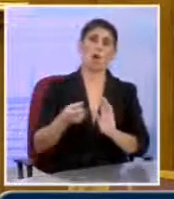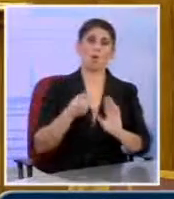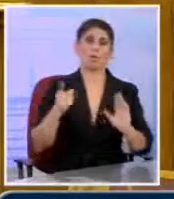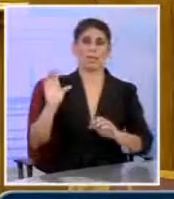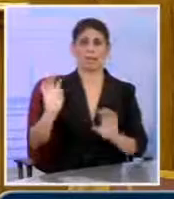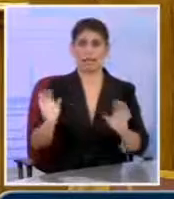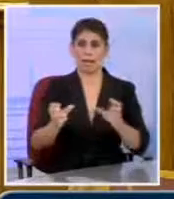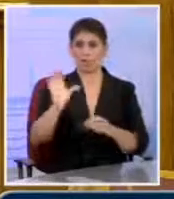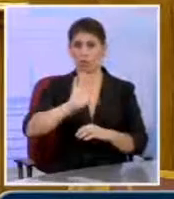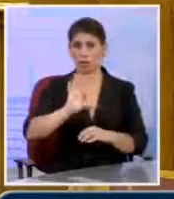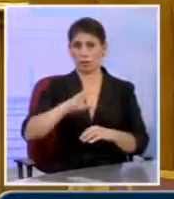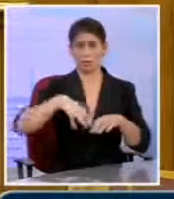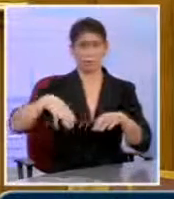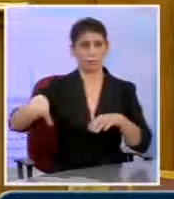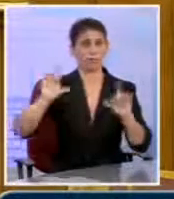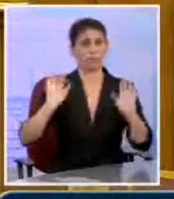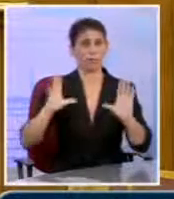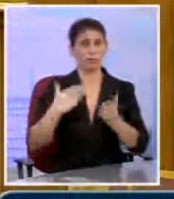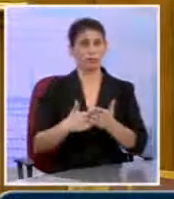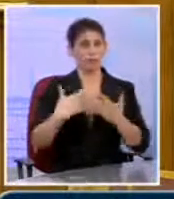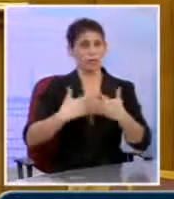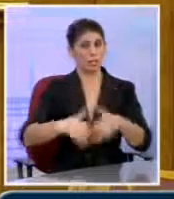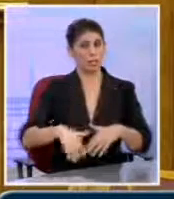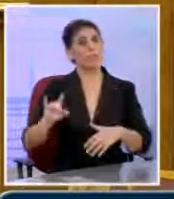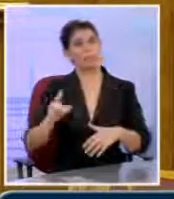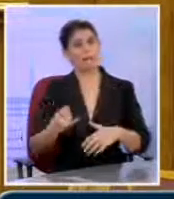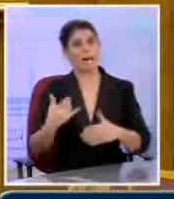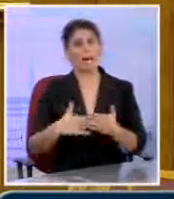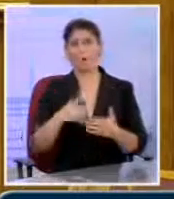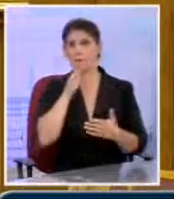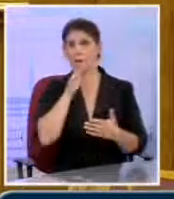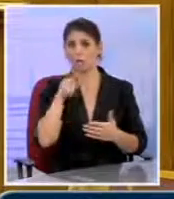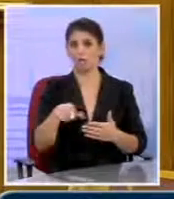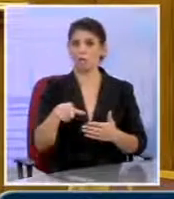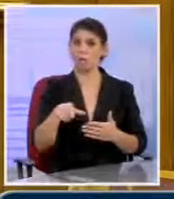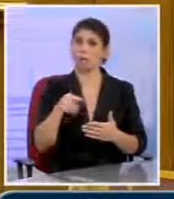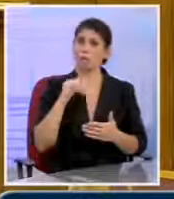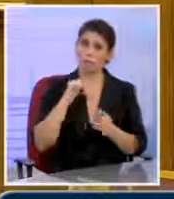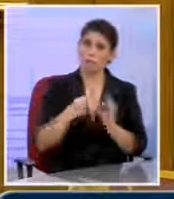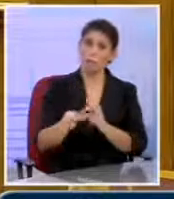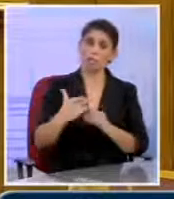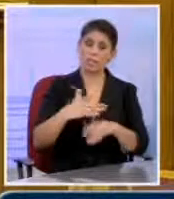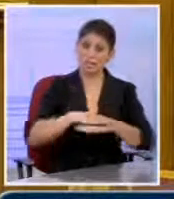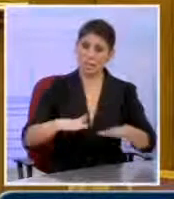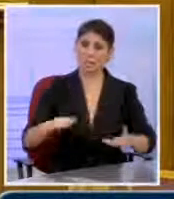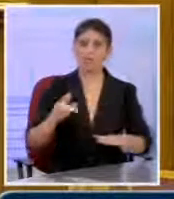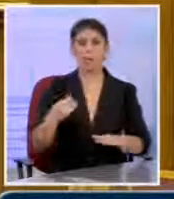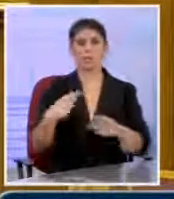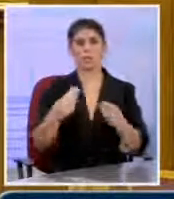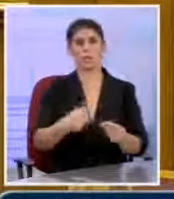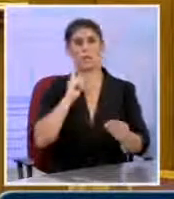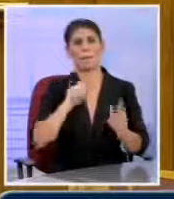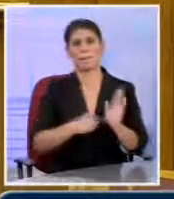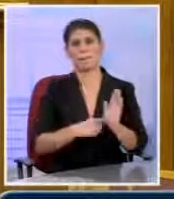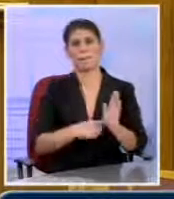σταθμοί στη χώρα μας, χωρίς άδεια λειτουργίας ή με άδειες προσωρινές των οποίων η ισχύς είτε έχει λήξει είτε τους έχει δοθεί